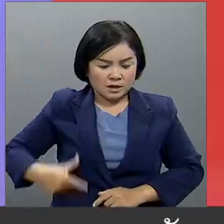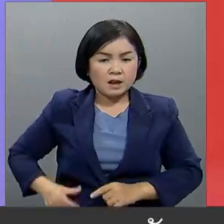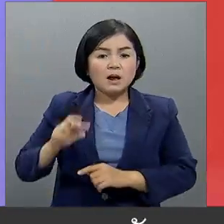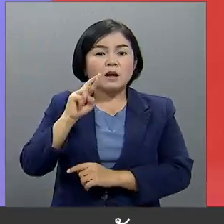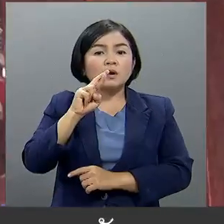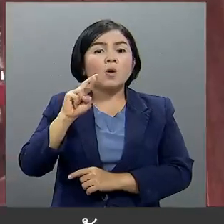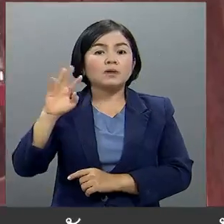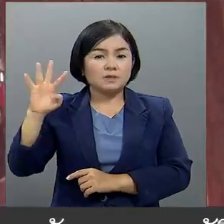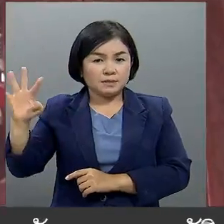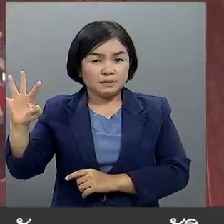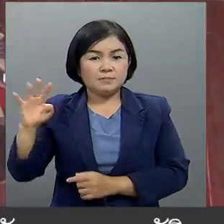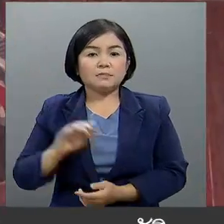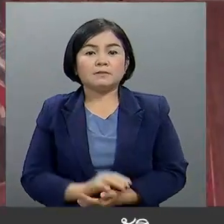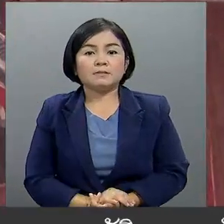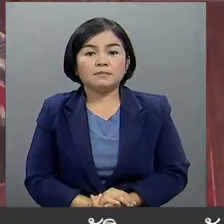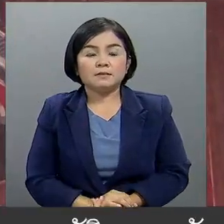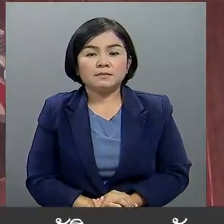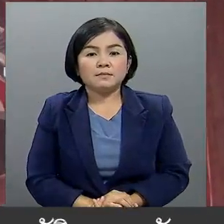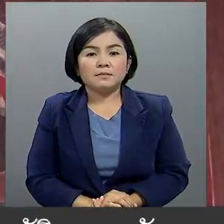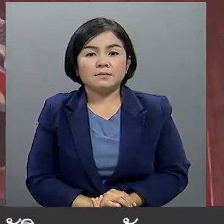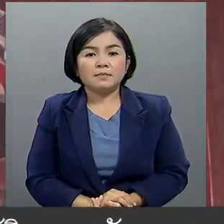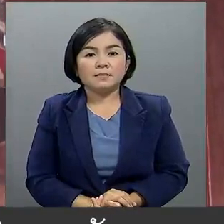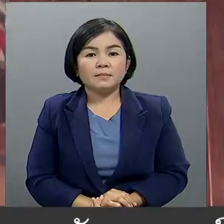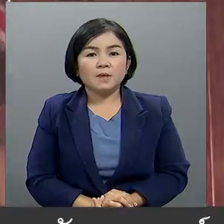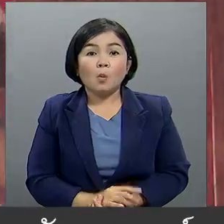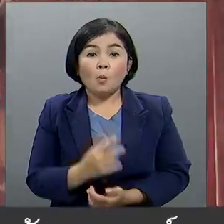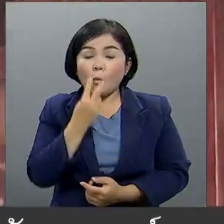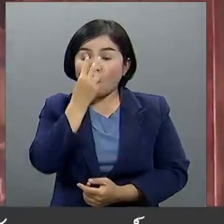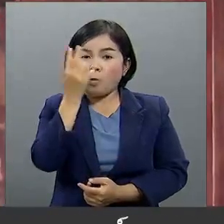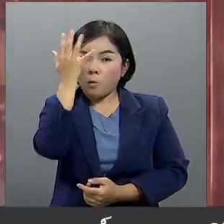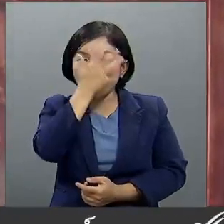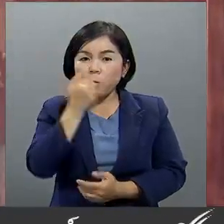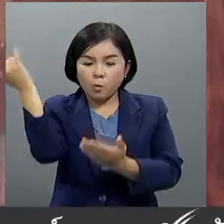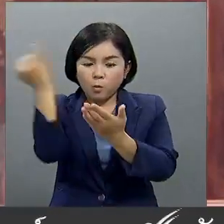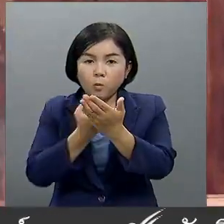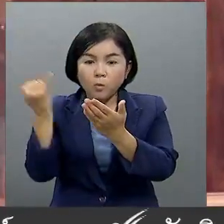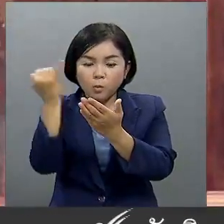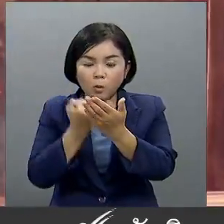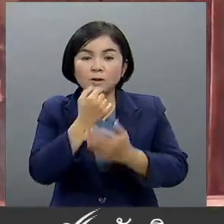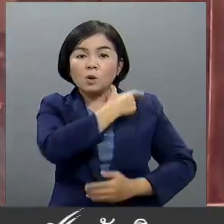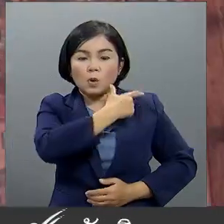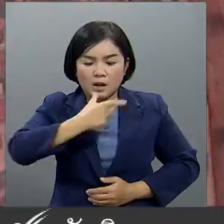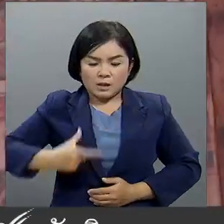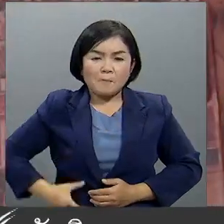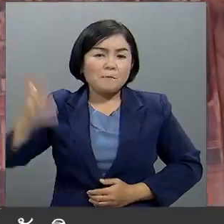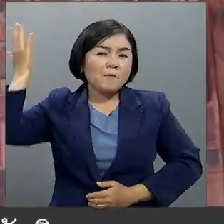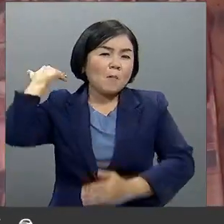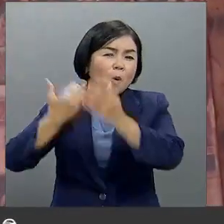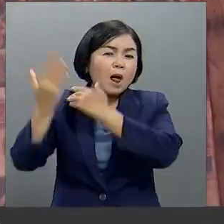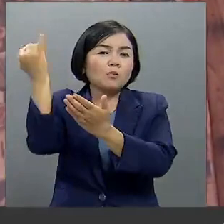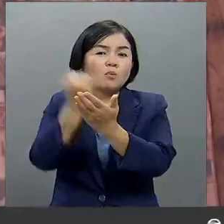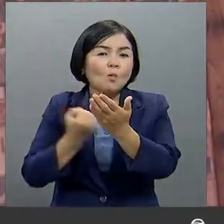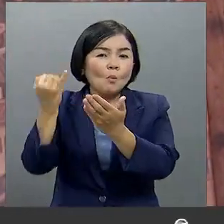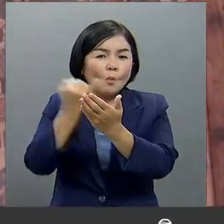พร้อมกันครับว้าวนี่คือภาพโบราณนะครับเป็นภาพเขียนจิตรกรรมฝาผนังครับ